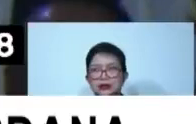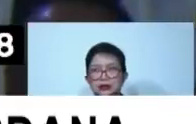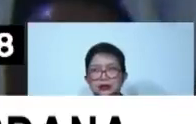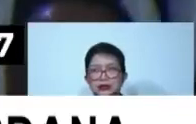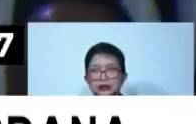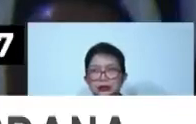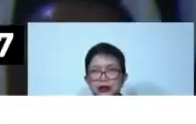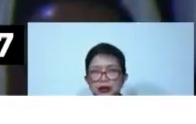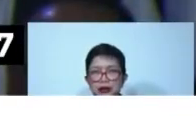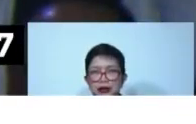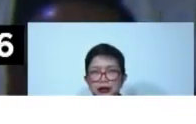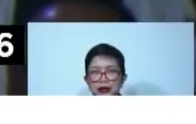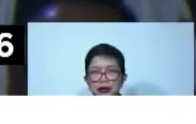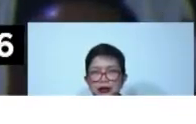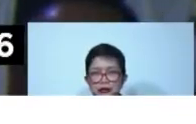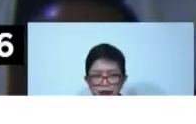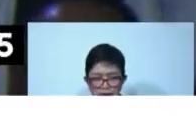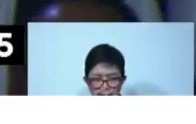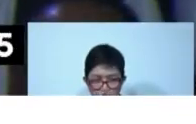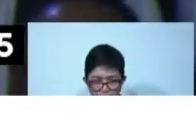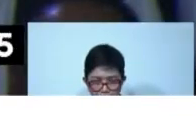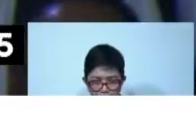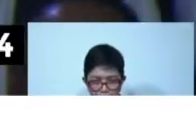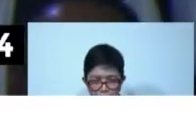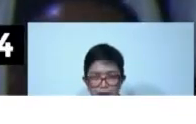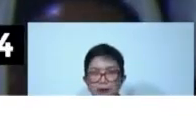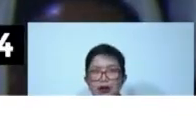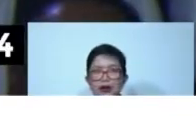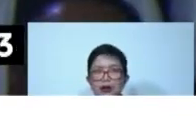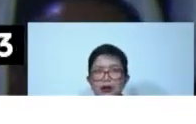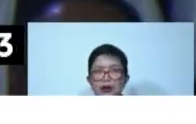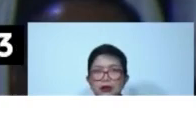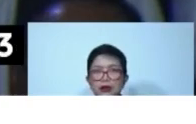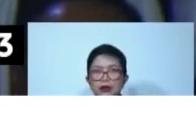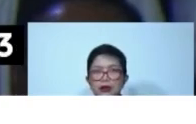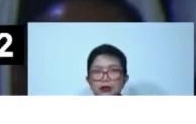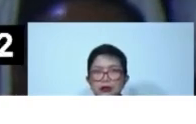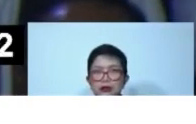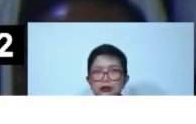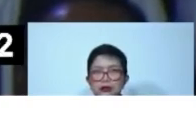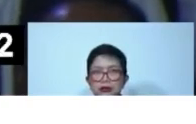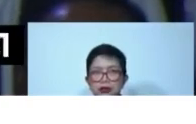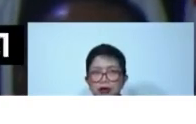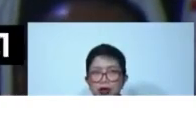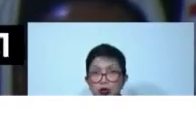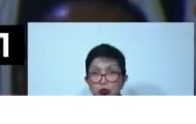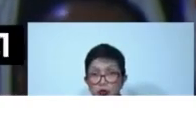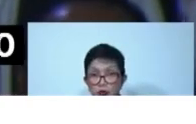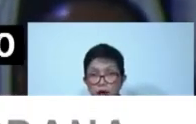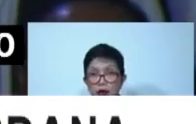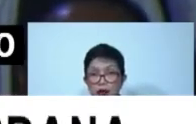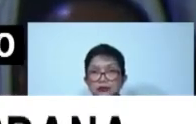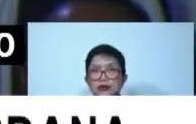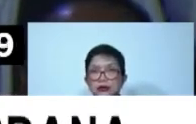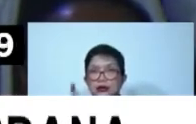membaca data untuk mengingatkan. Pak Prabowo, karena nomor 2 saya pertanyaannya 2. Ada 12